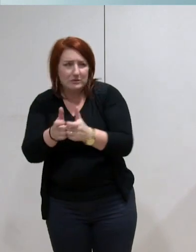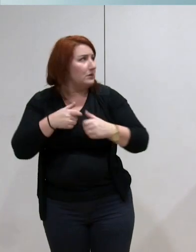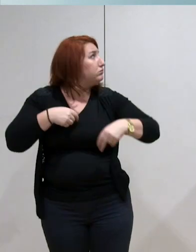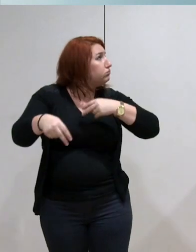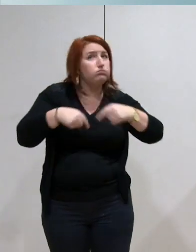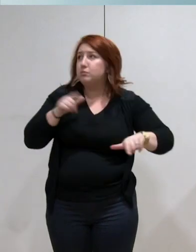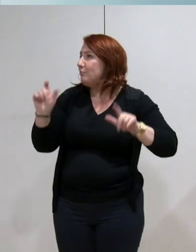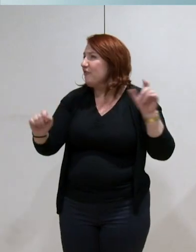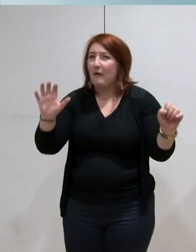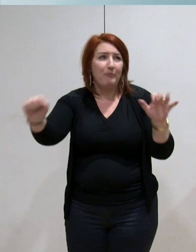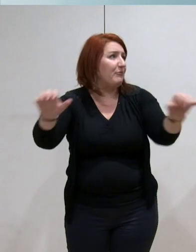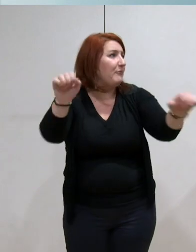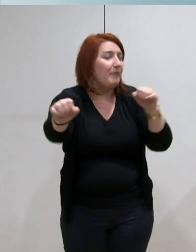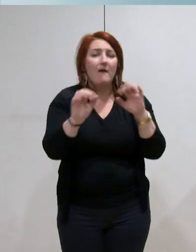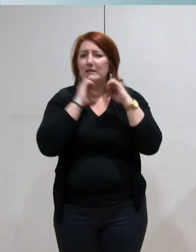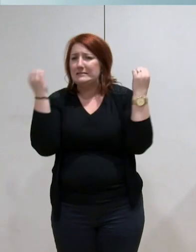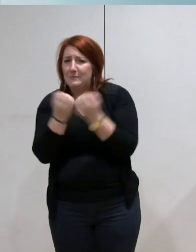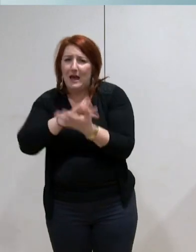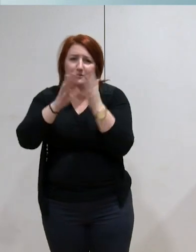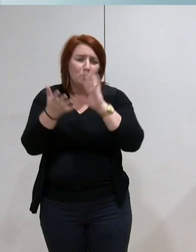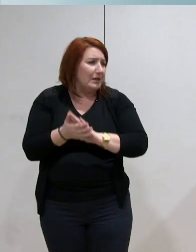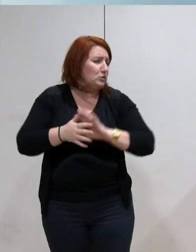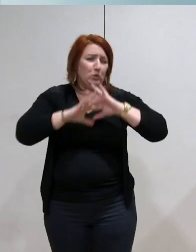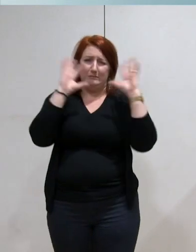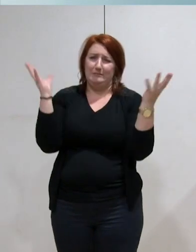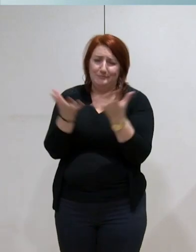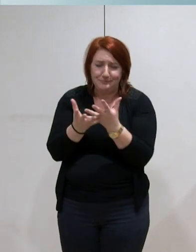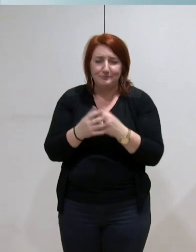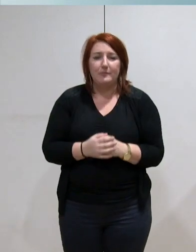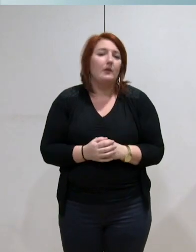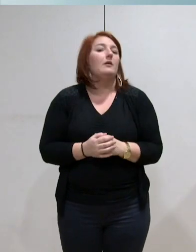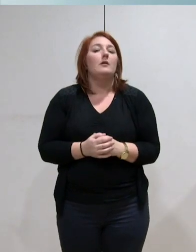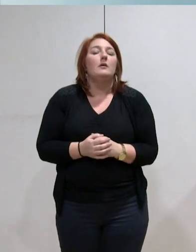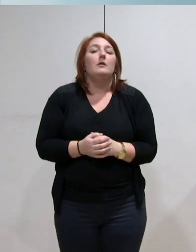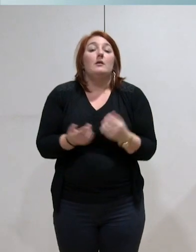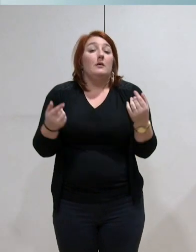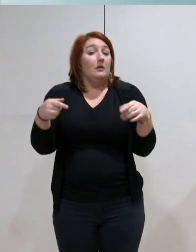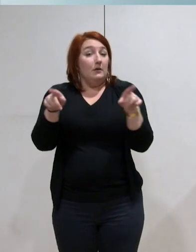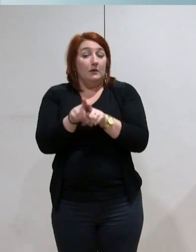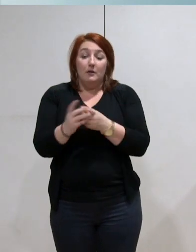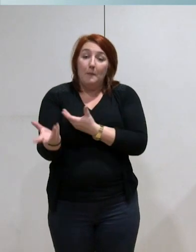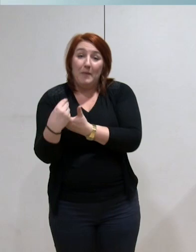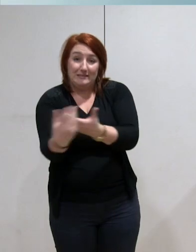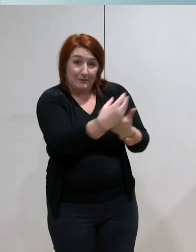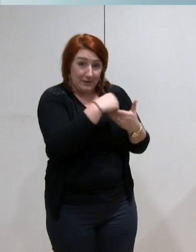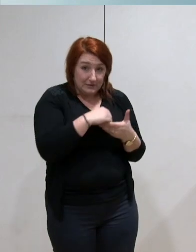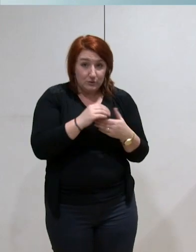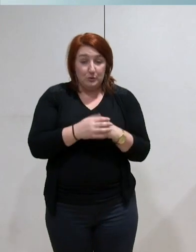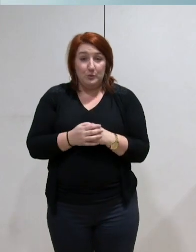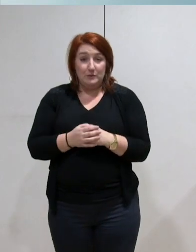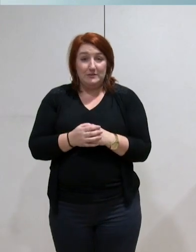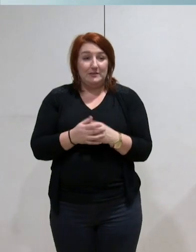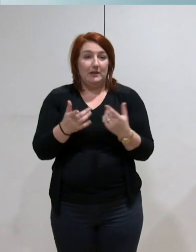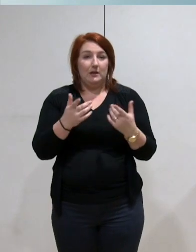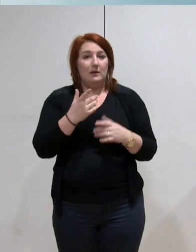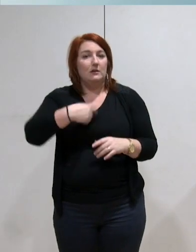publ les séminaires avec les associations par ailleurs la question de la participation relève d'une attention portée par l'exécutif